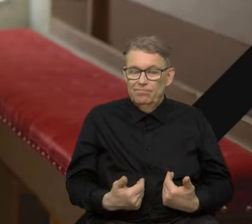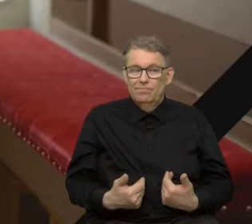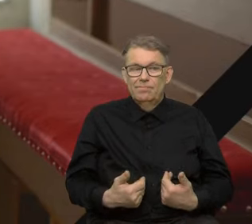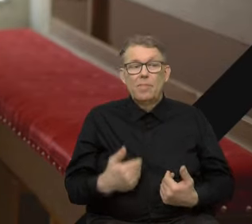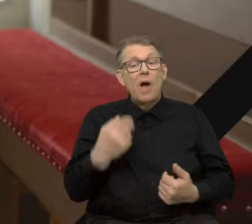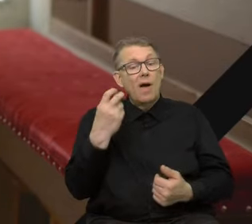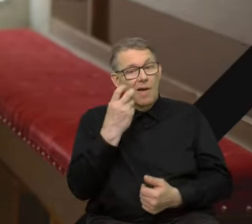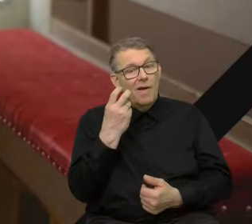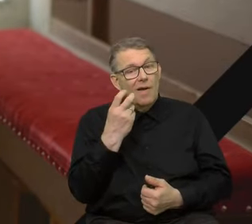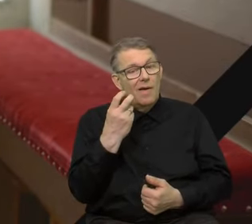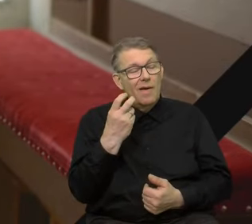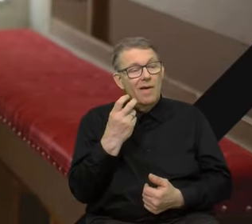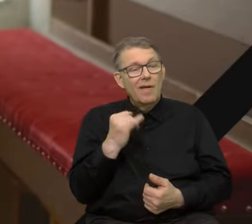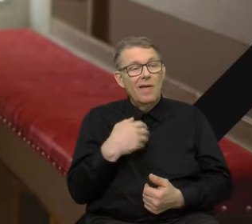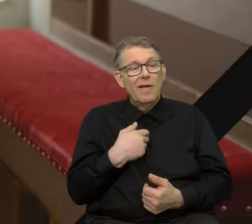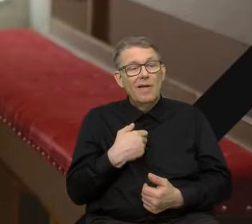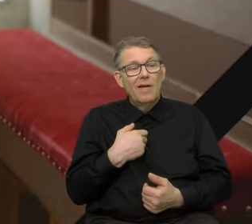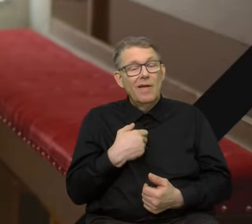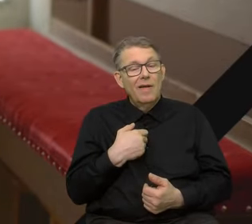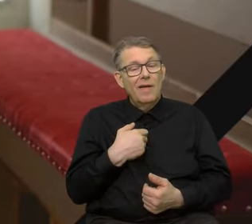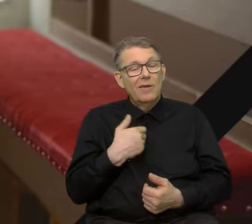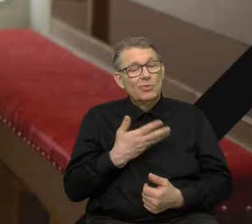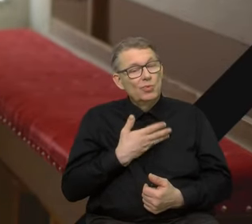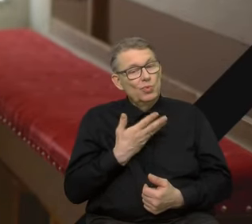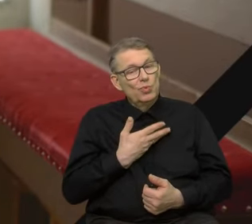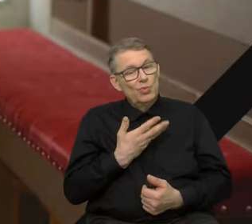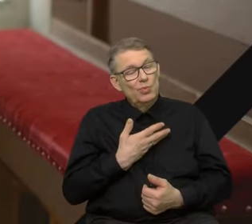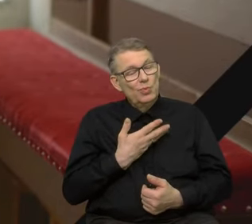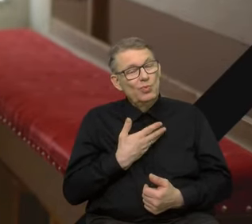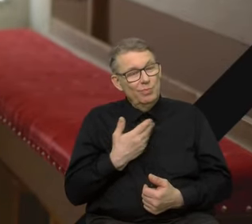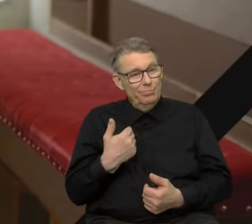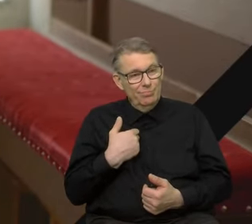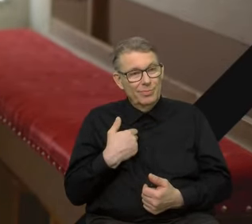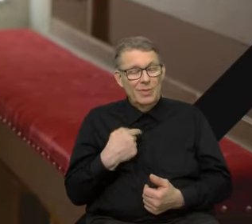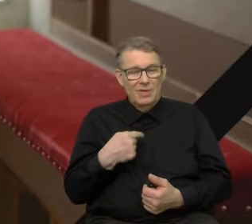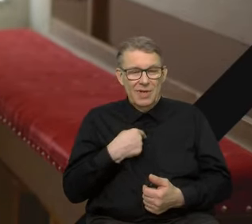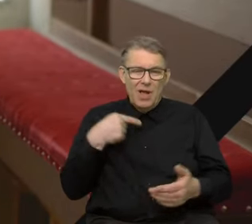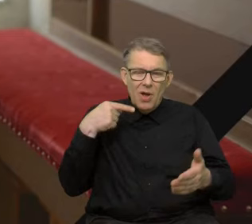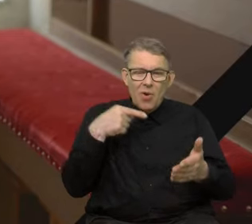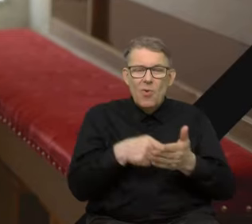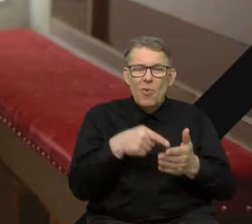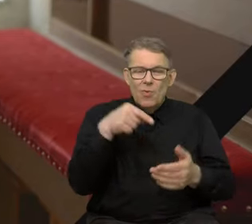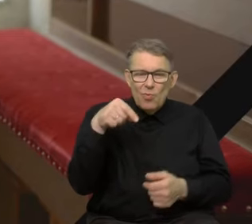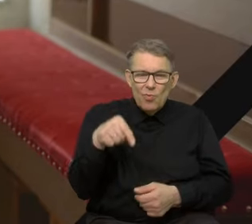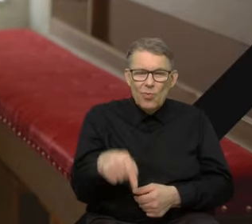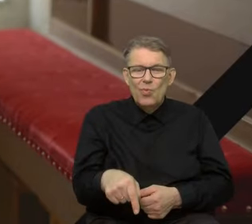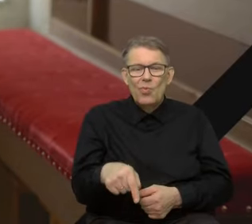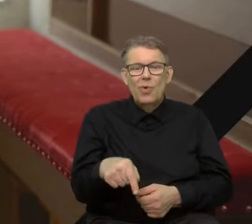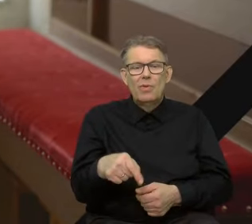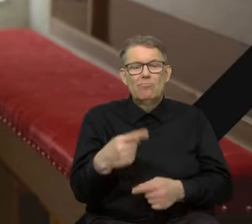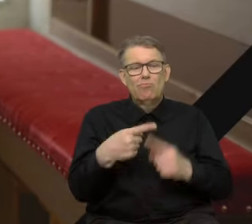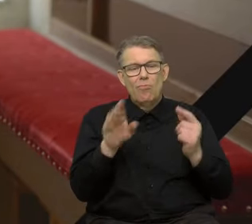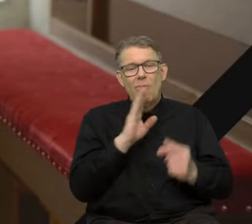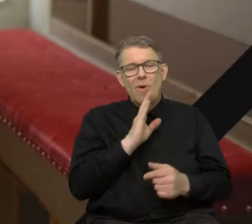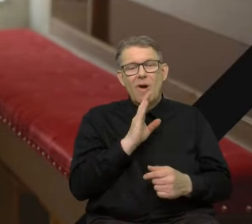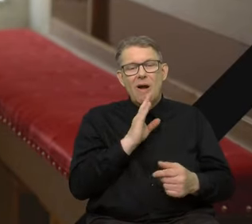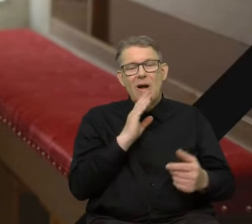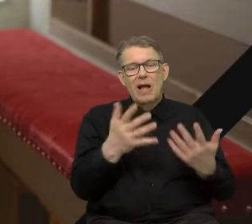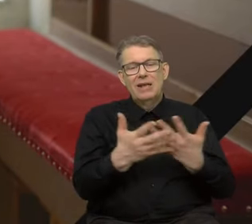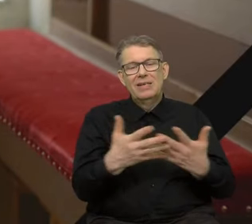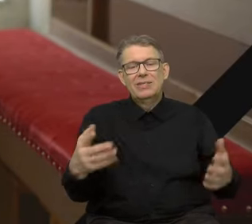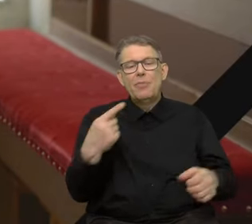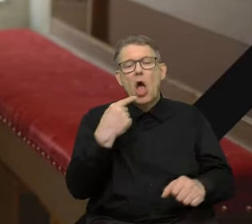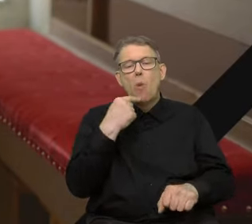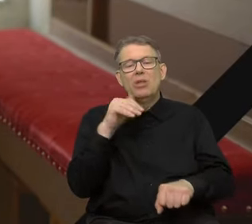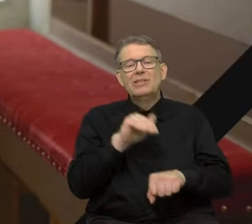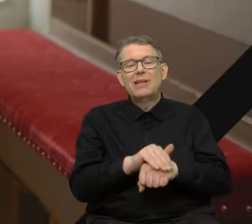Zainteresowali się i czułem, że ja tu trafiłem jakby do ziemi